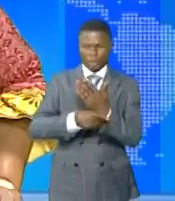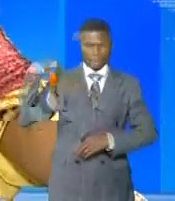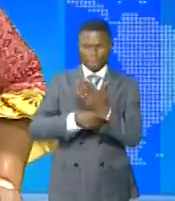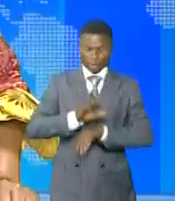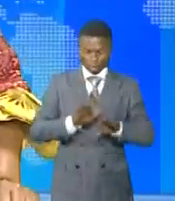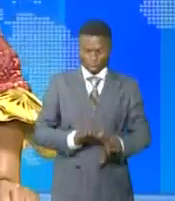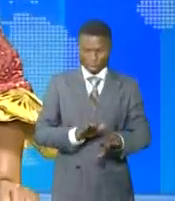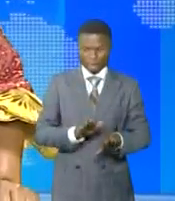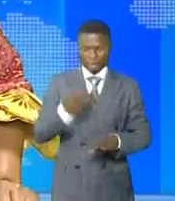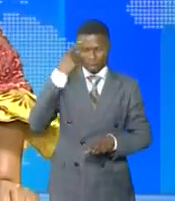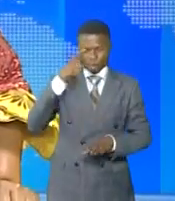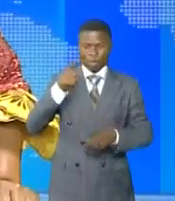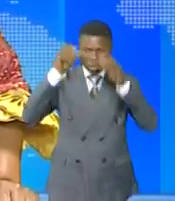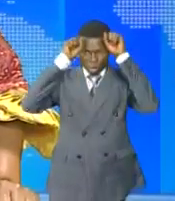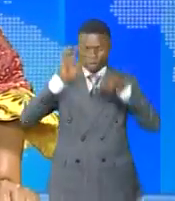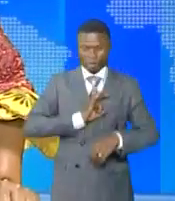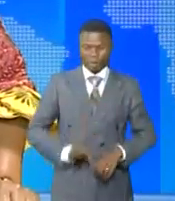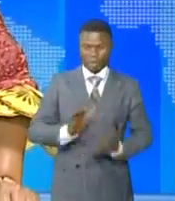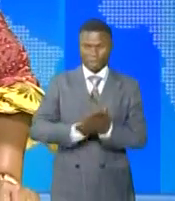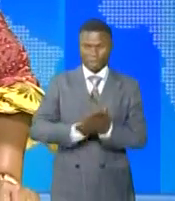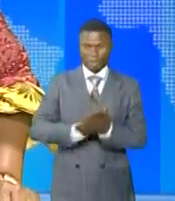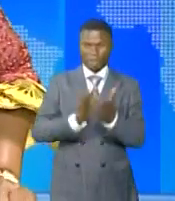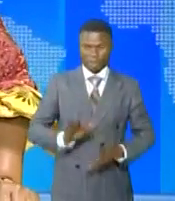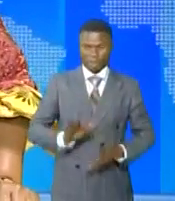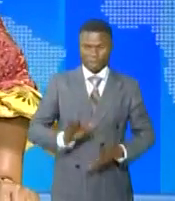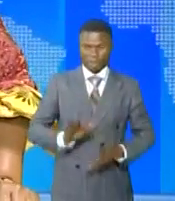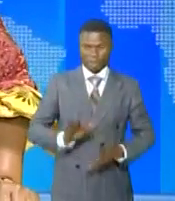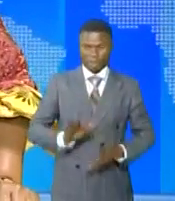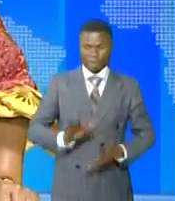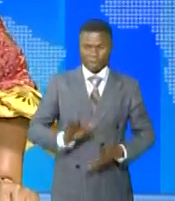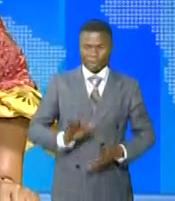à compter avant la prise officielle de la tête de l'Union